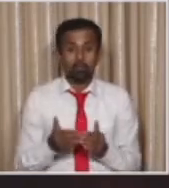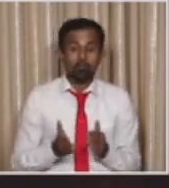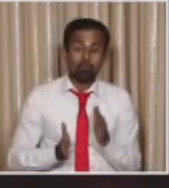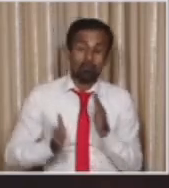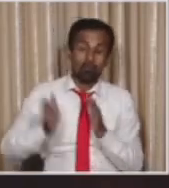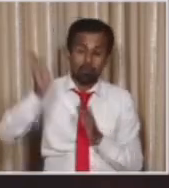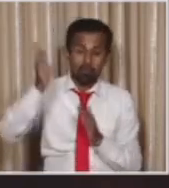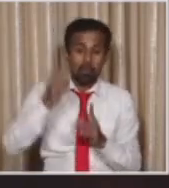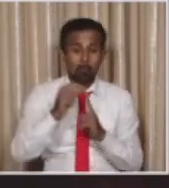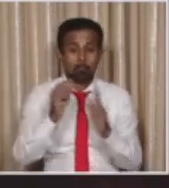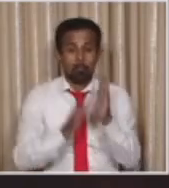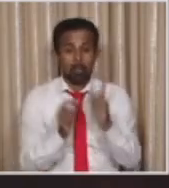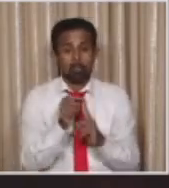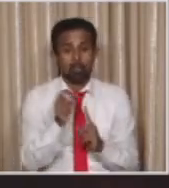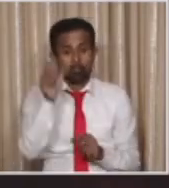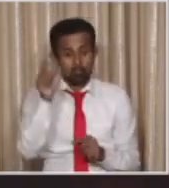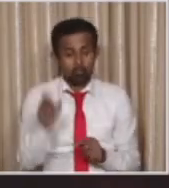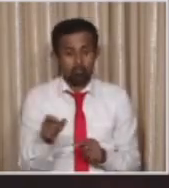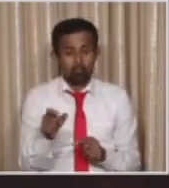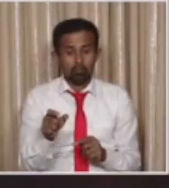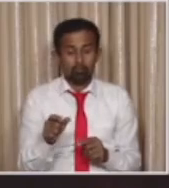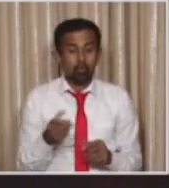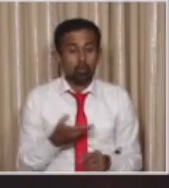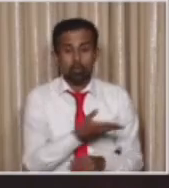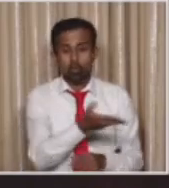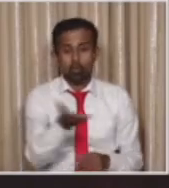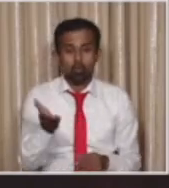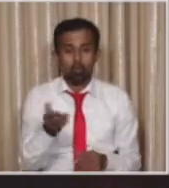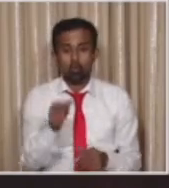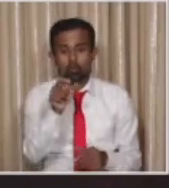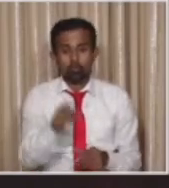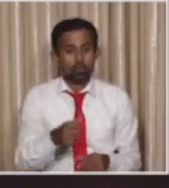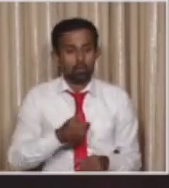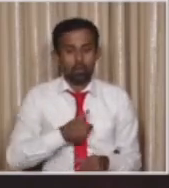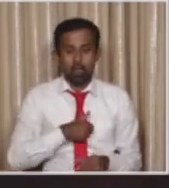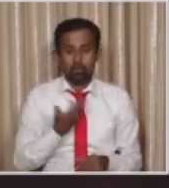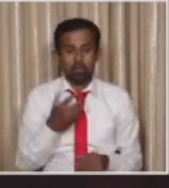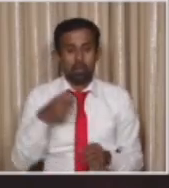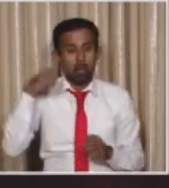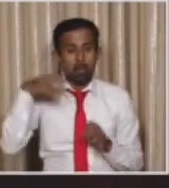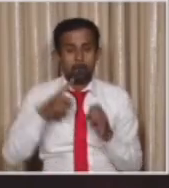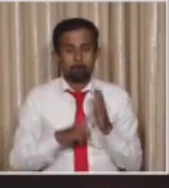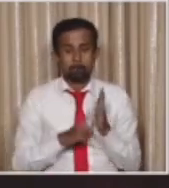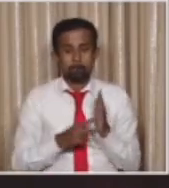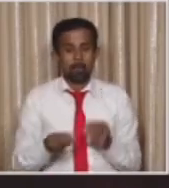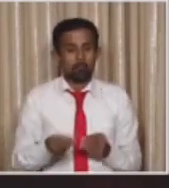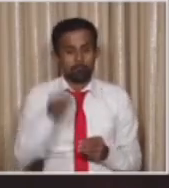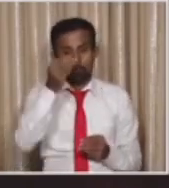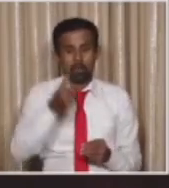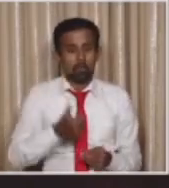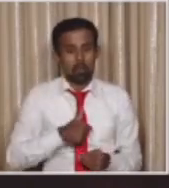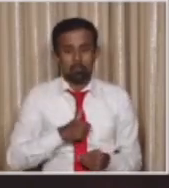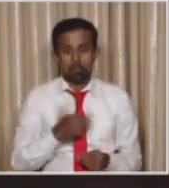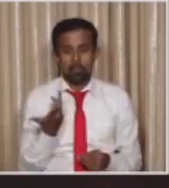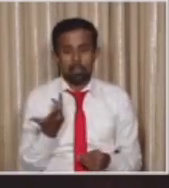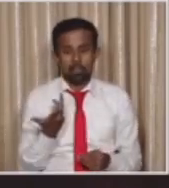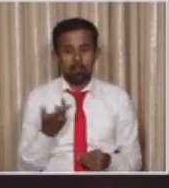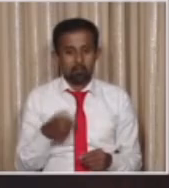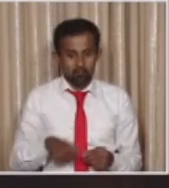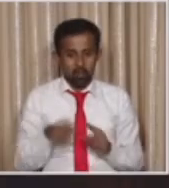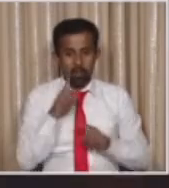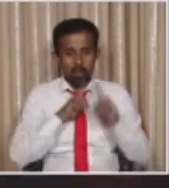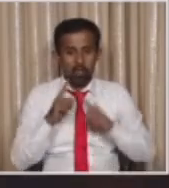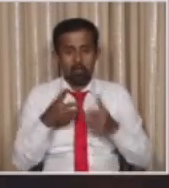කෙළවරේම ඉන්න මන්ත්‍රීතුමා දක්වාම මේ සභාවේ කිසි මිනිහෙක් කැමති නැහැ ලයිට් බිල වැඩි කරනවට ඒ මොකද අපි දැන් මේ සාකච්ඡා